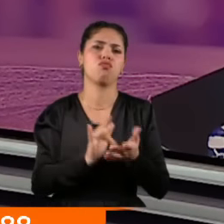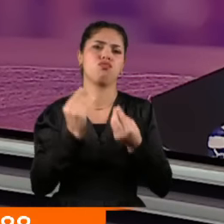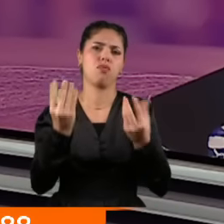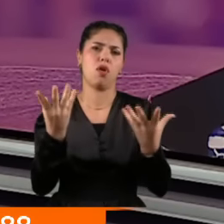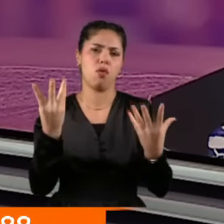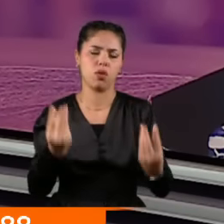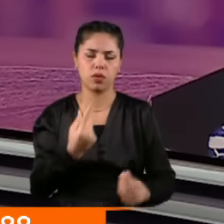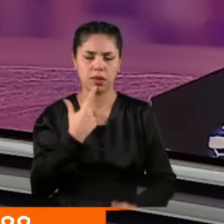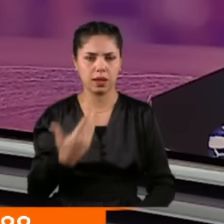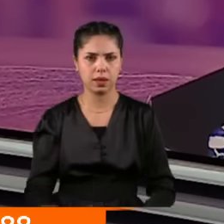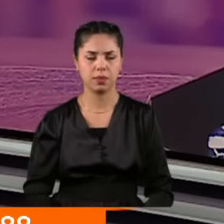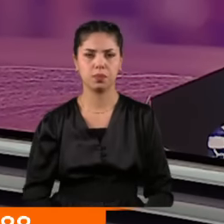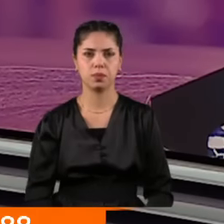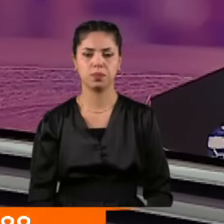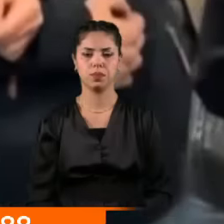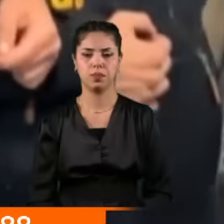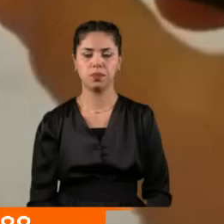verir dedi.